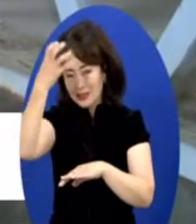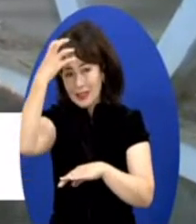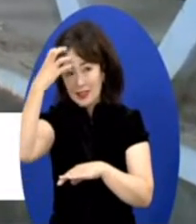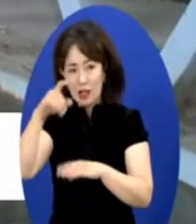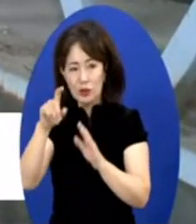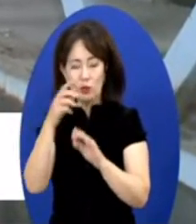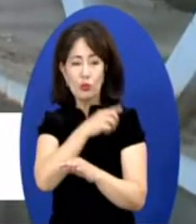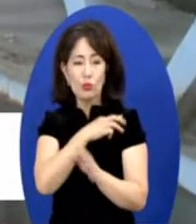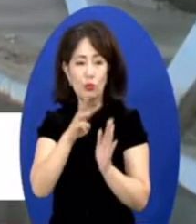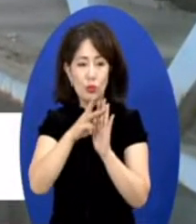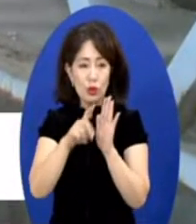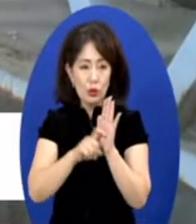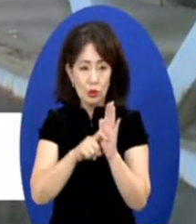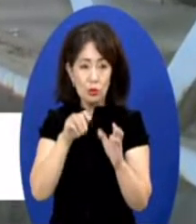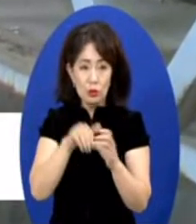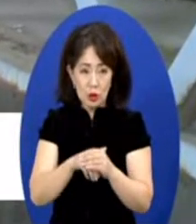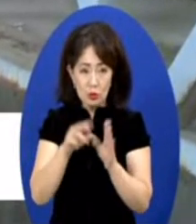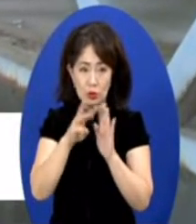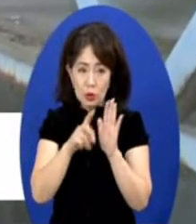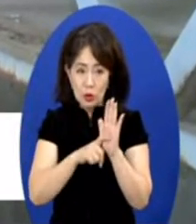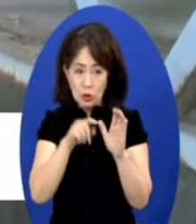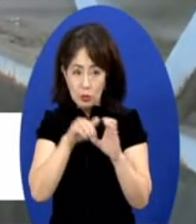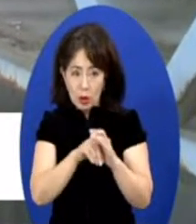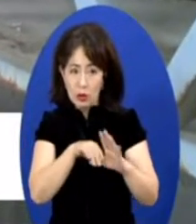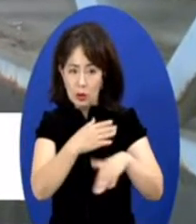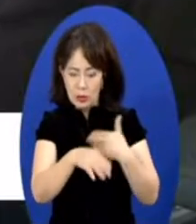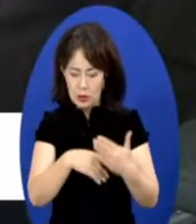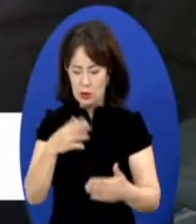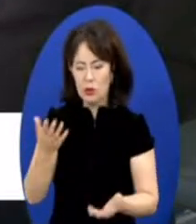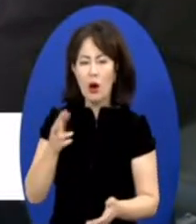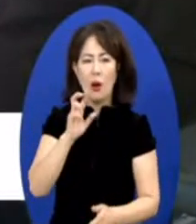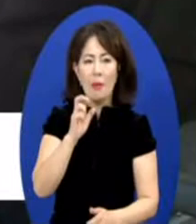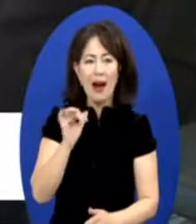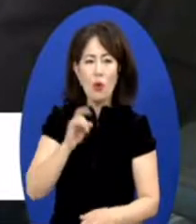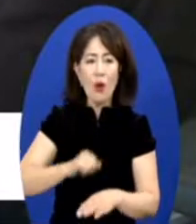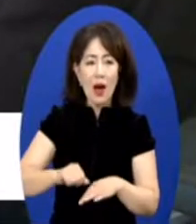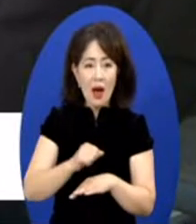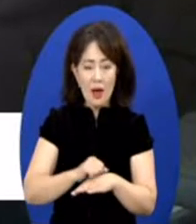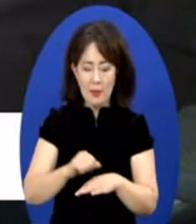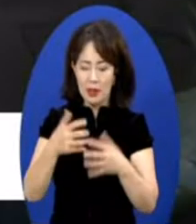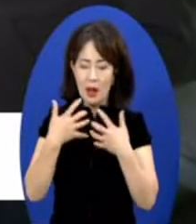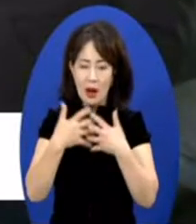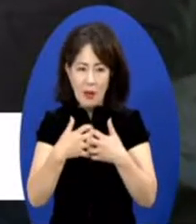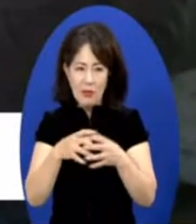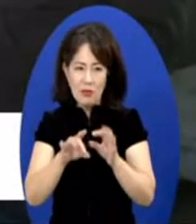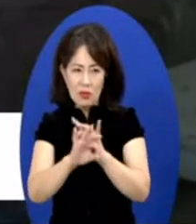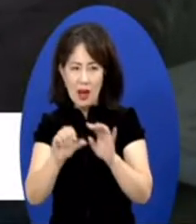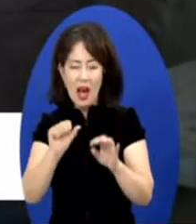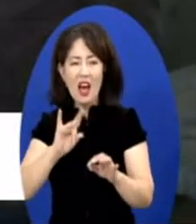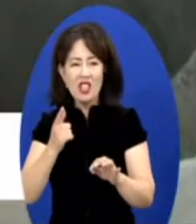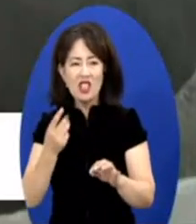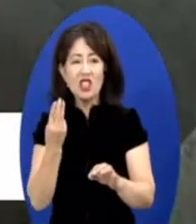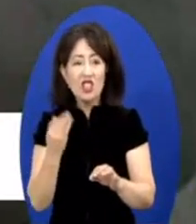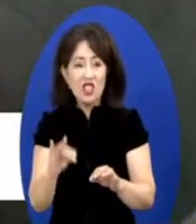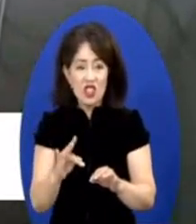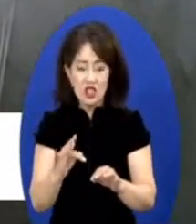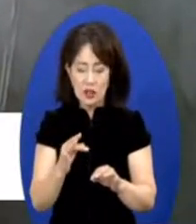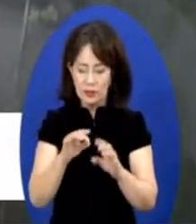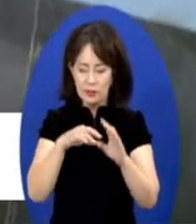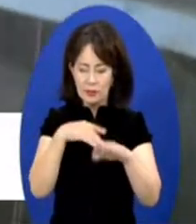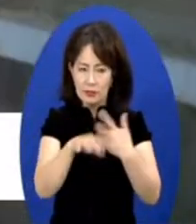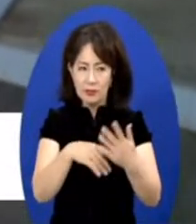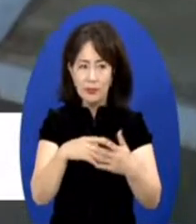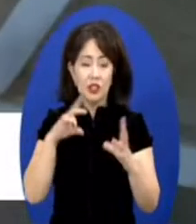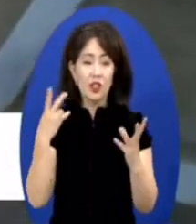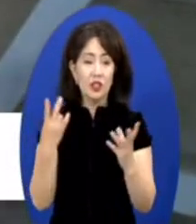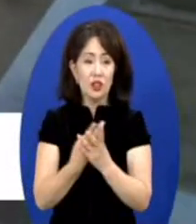ажлыг нэхлүүлээд байна. За энэхүү парк байгуулагдсанаар за баруун аймгуудын малын галтай альшрын түүхэн эдийг боловсруулах аж үйлдвэрийн